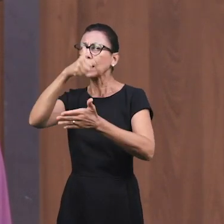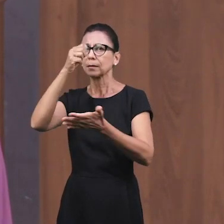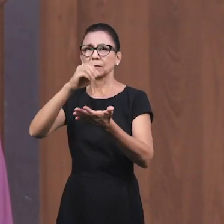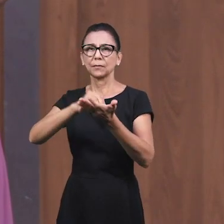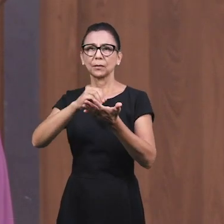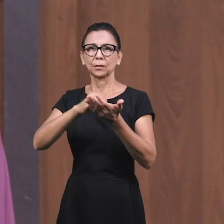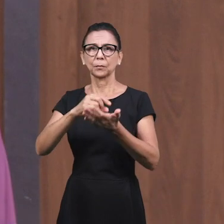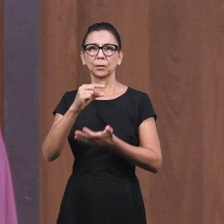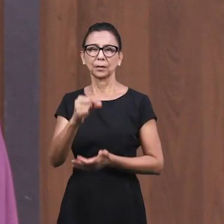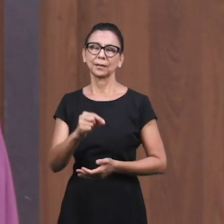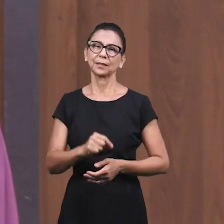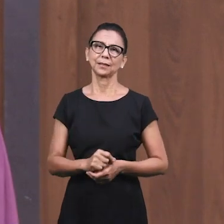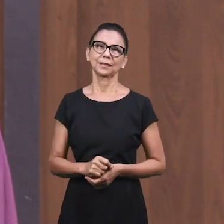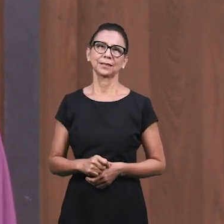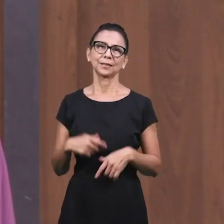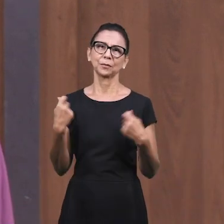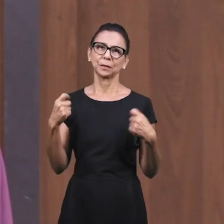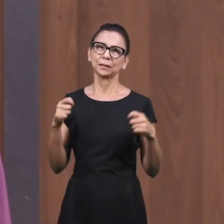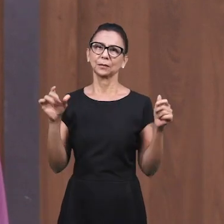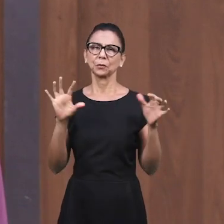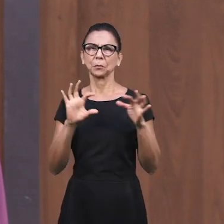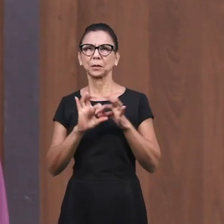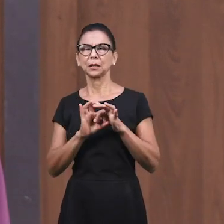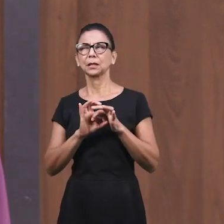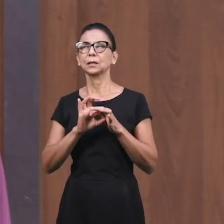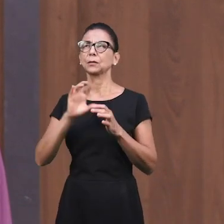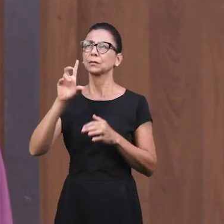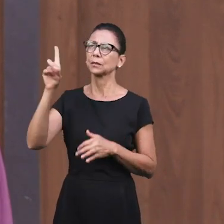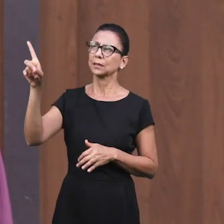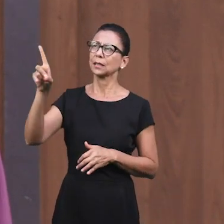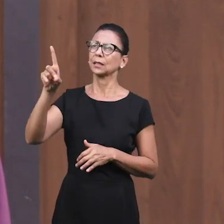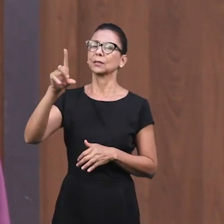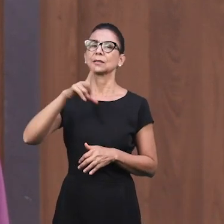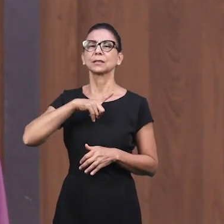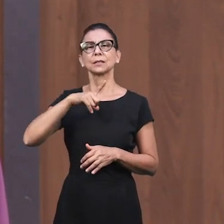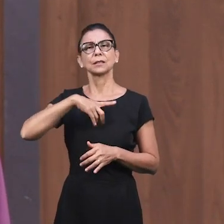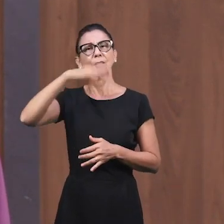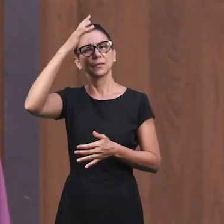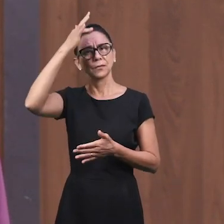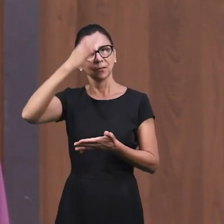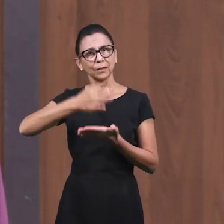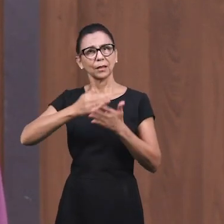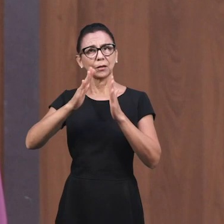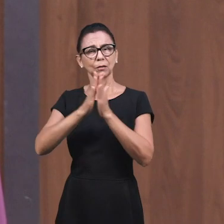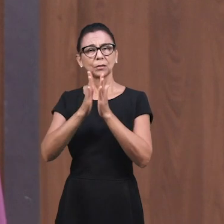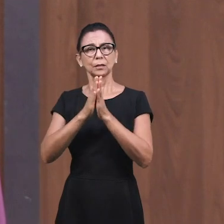fois plus en communion avec Dieu, avoir la foi, en train de prier, chanter les louanges,